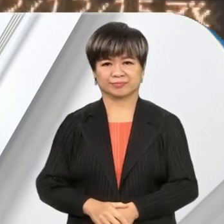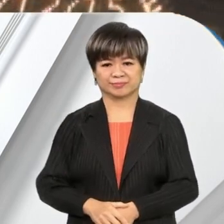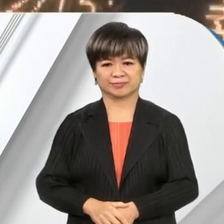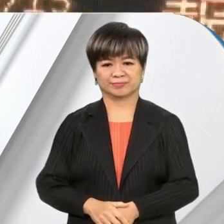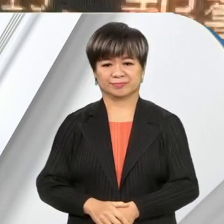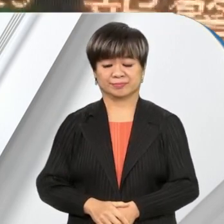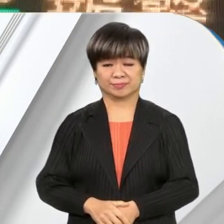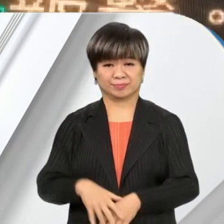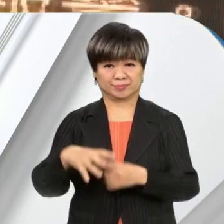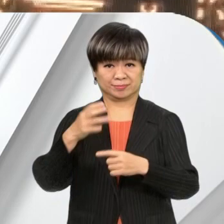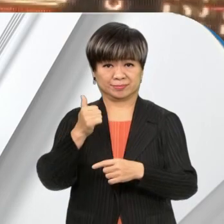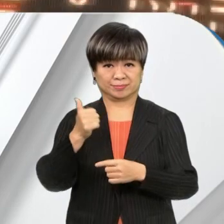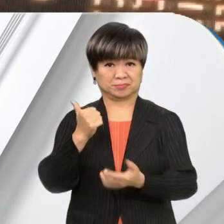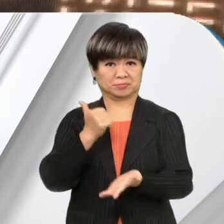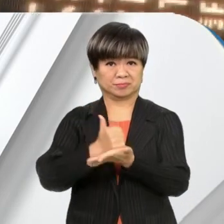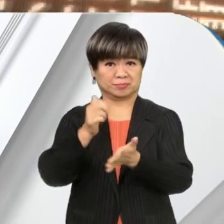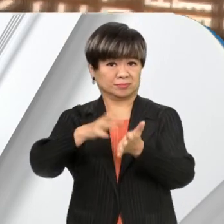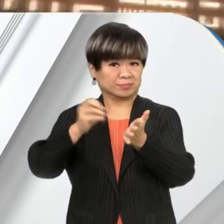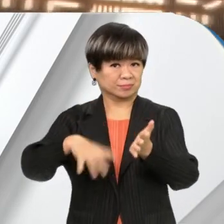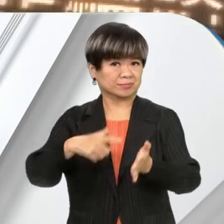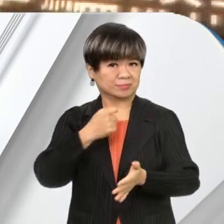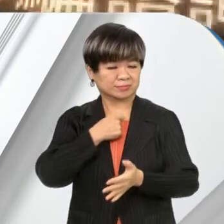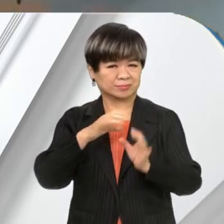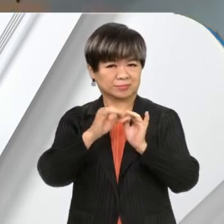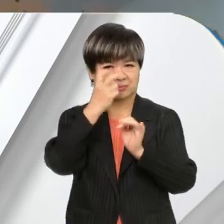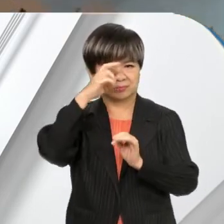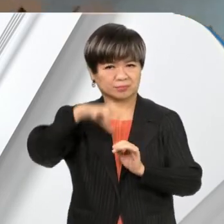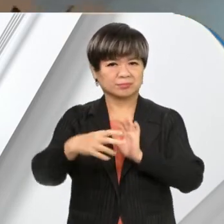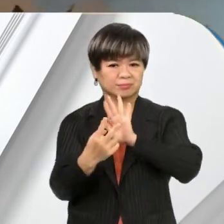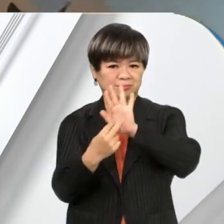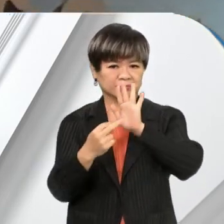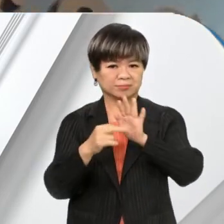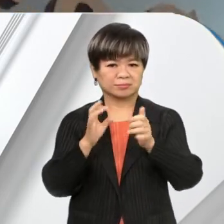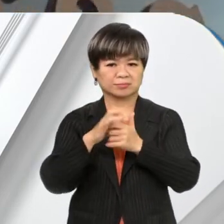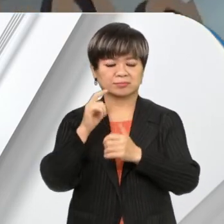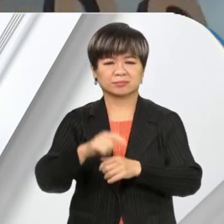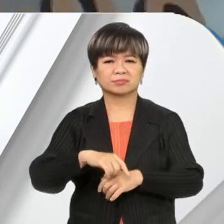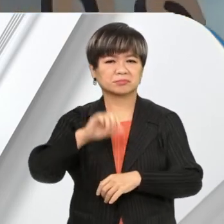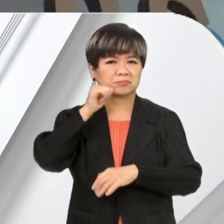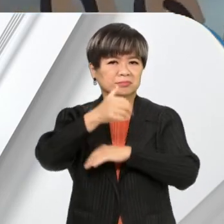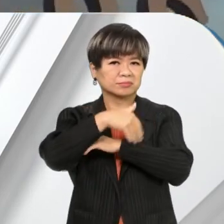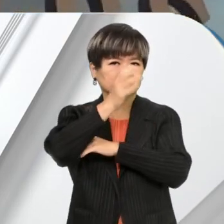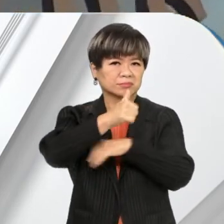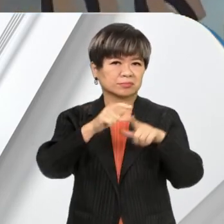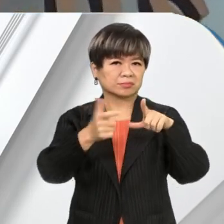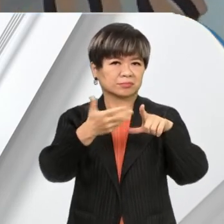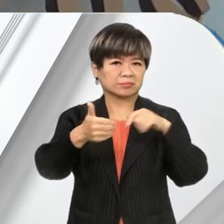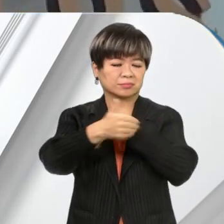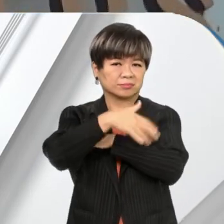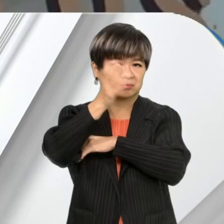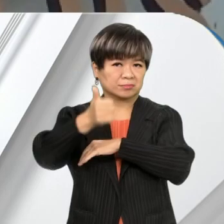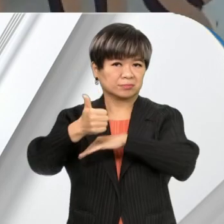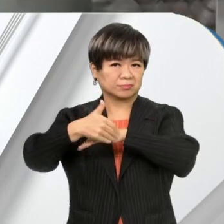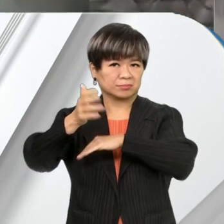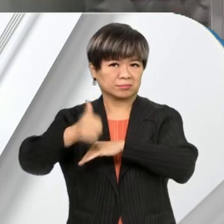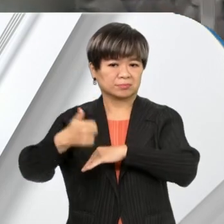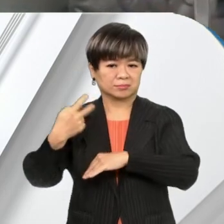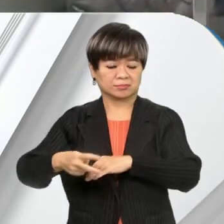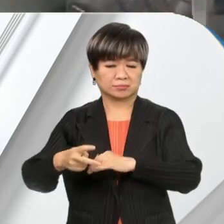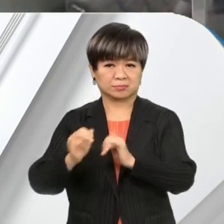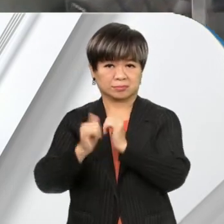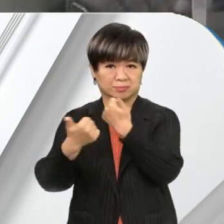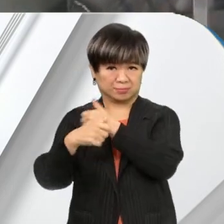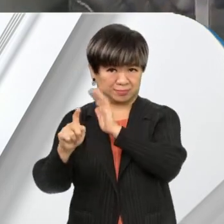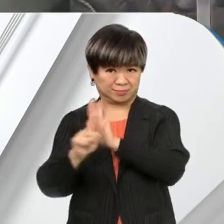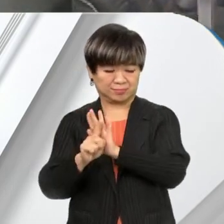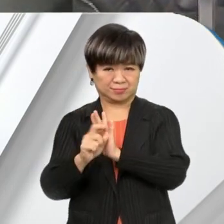针对中东建董事幕后指数，体检处讲要按下去苗栗严重太傅勇壮、太傅尊重同太傅勇明代表